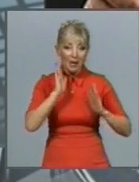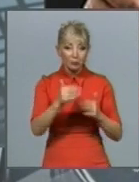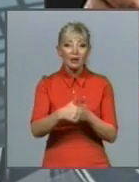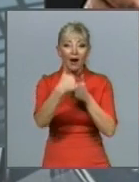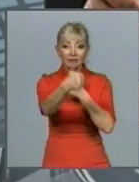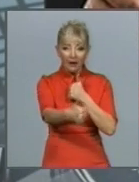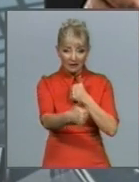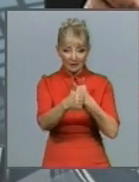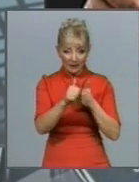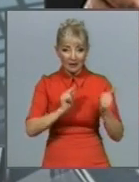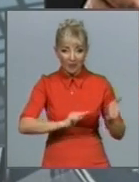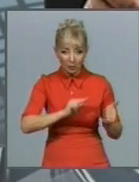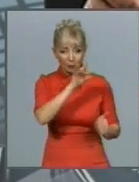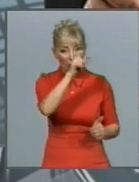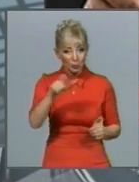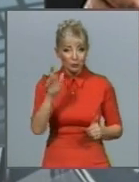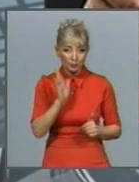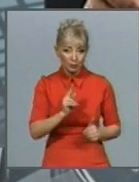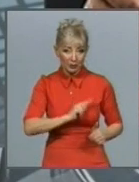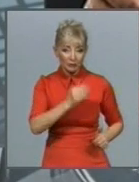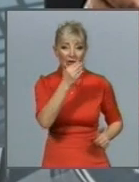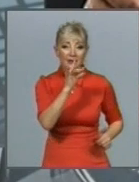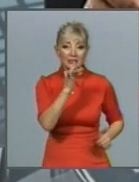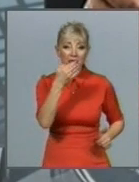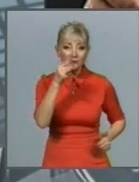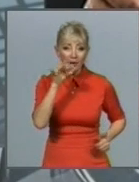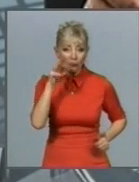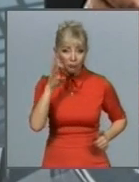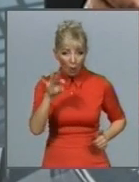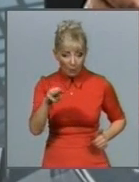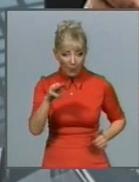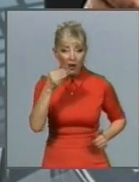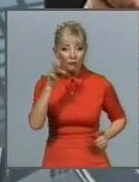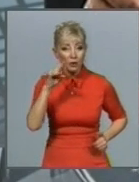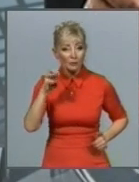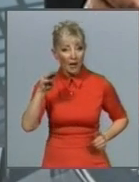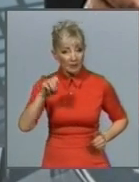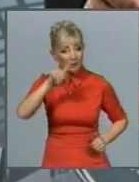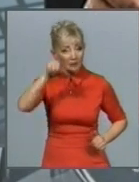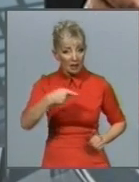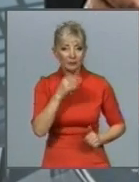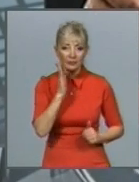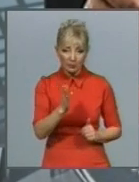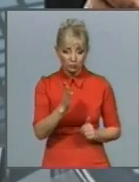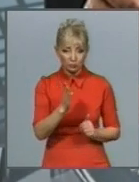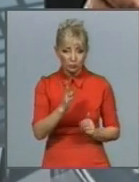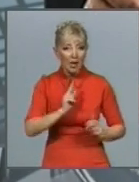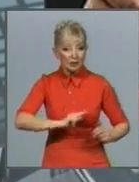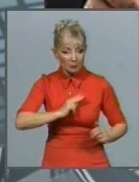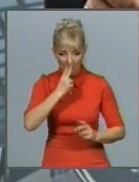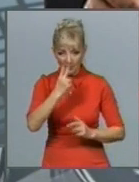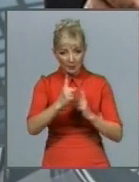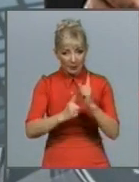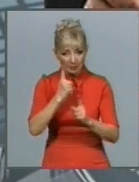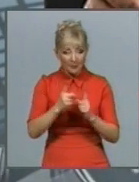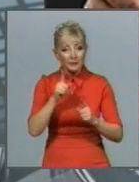роботи, персонал працюватиме переважно в цифровому форматі. Вимоги до працівників офісу будуть переглянуті і в деяких випадках